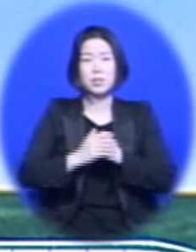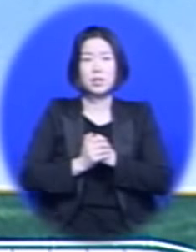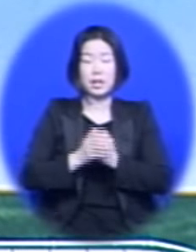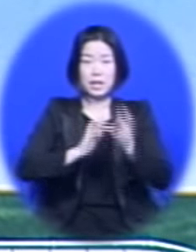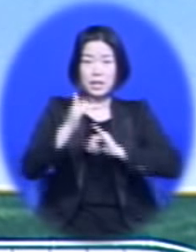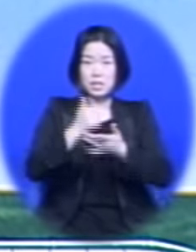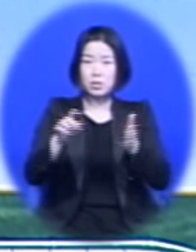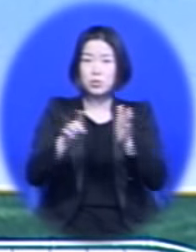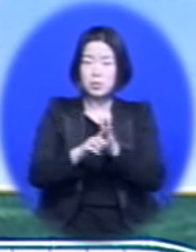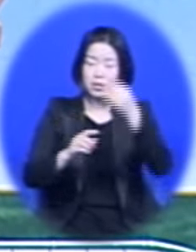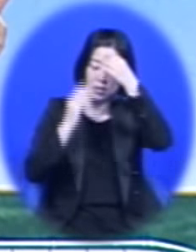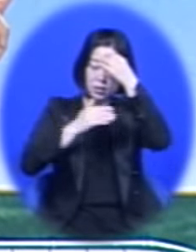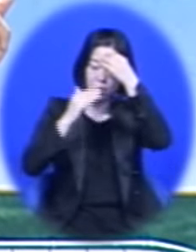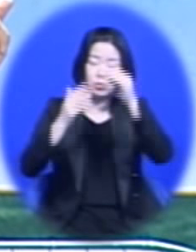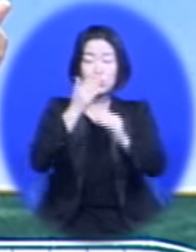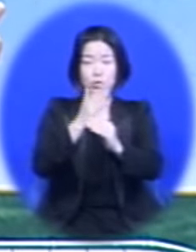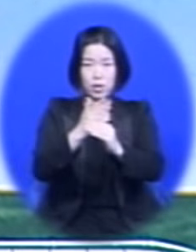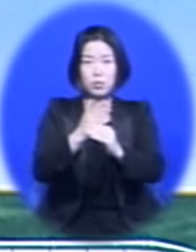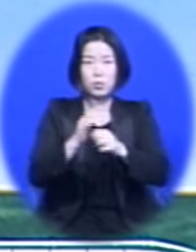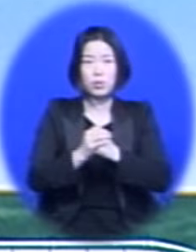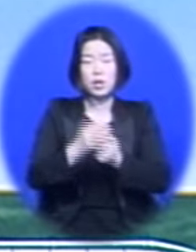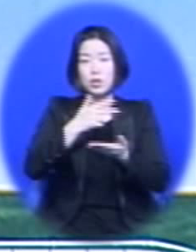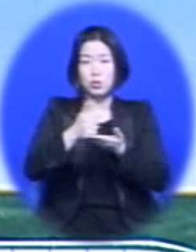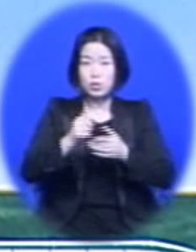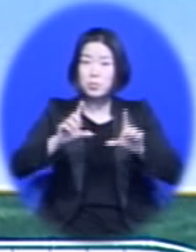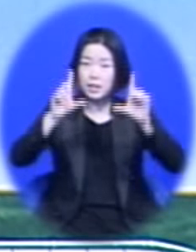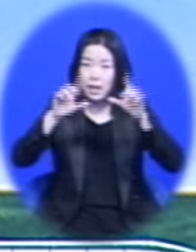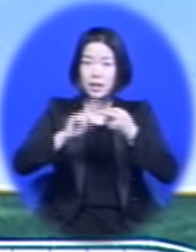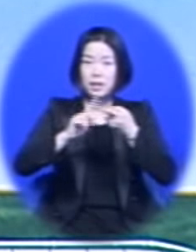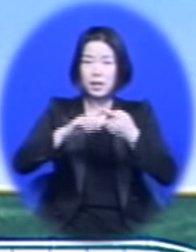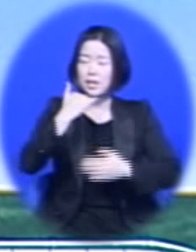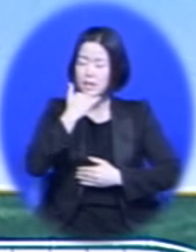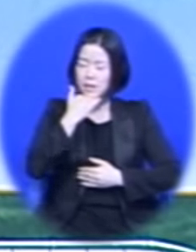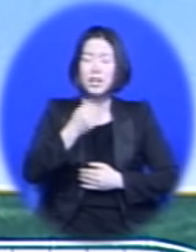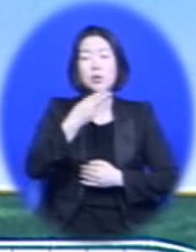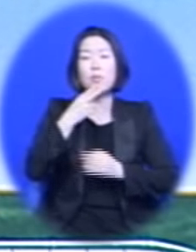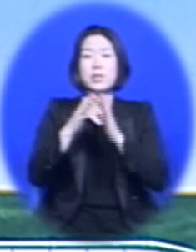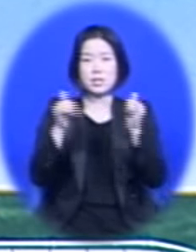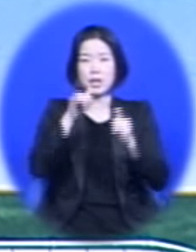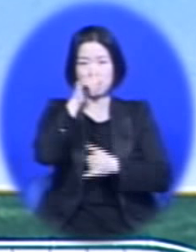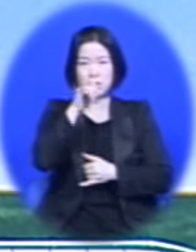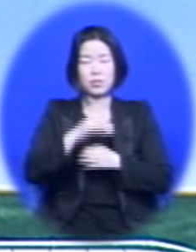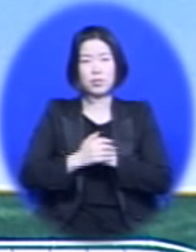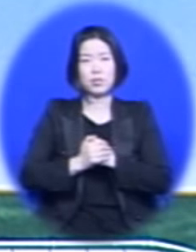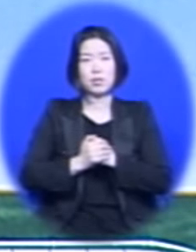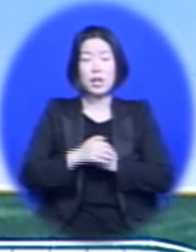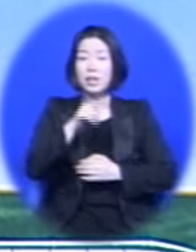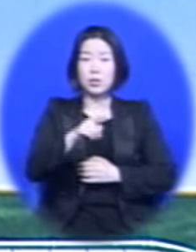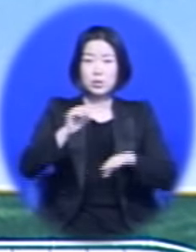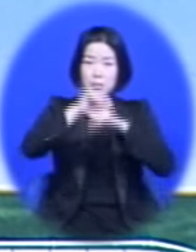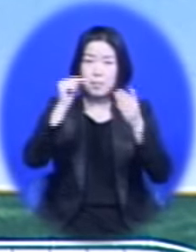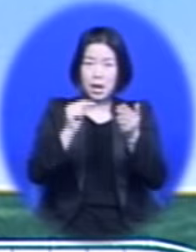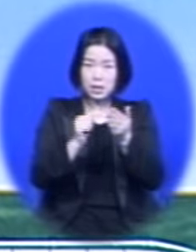예수를 믿는 성도들 중에도 주님의 날에 대한 기다림이 없는 사람들이 있습니다. 그것은